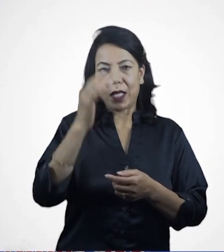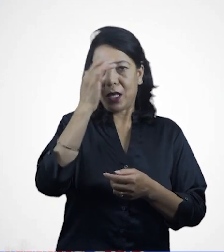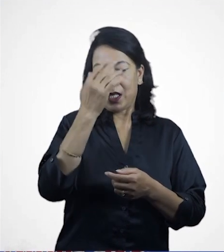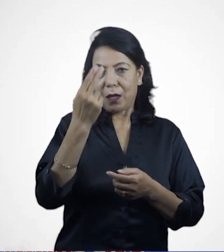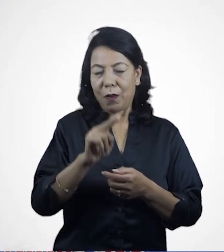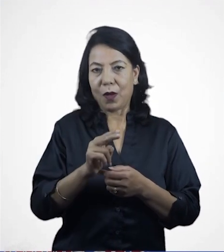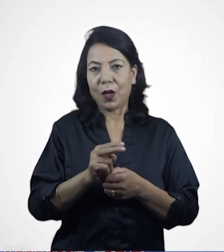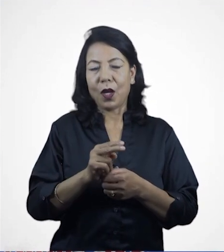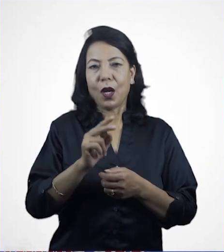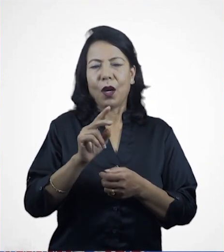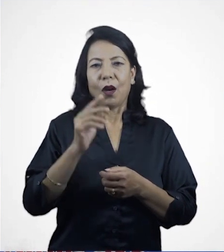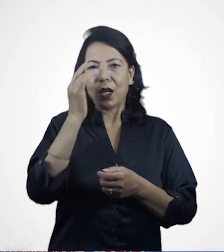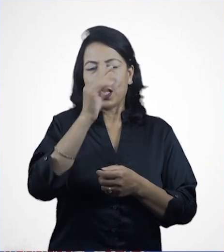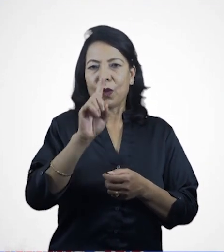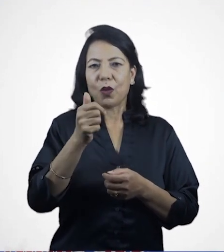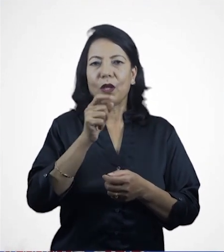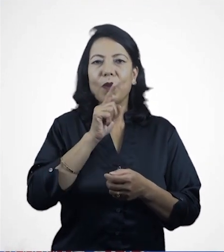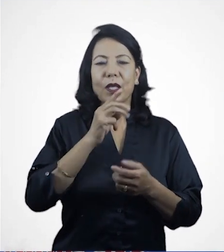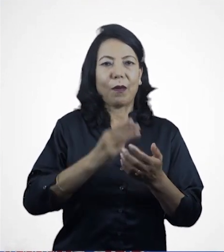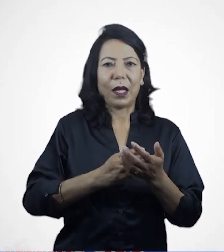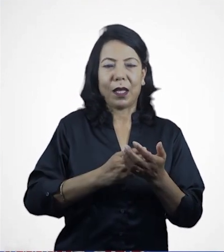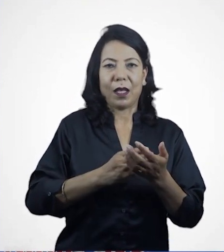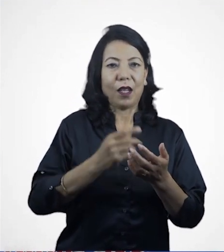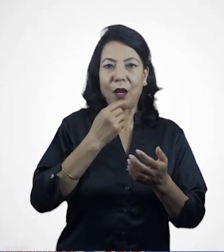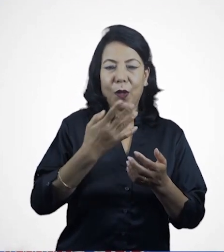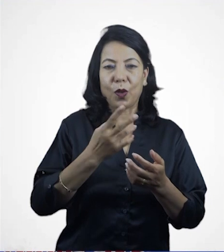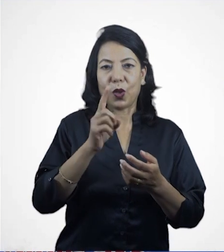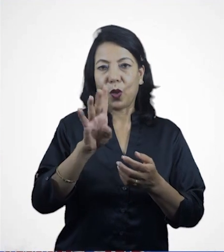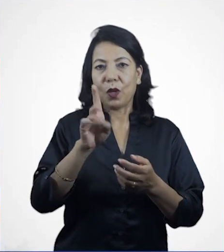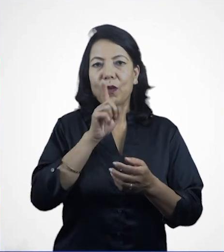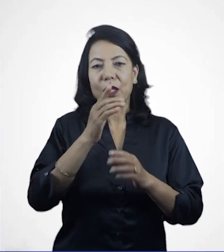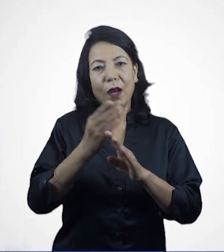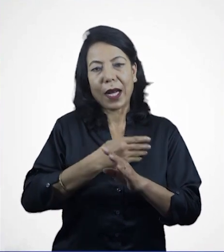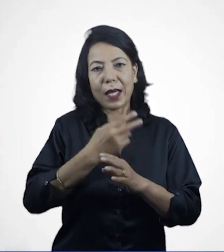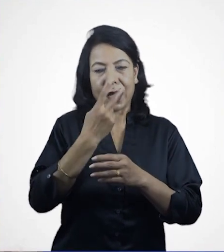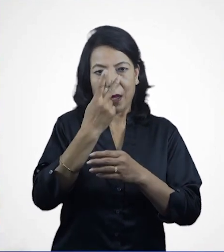भाई का